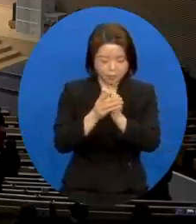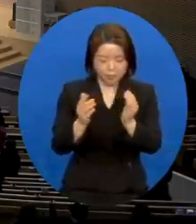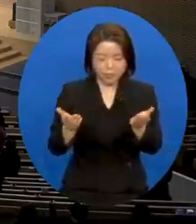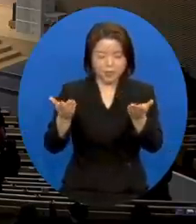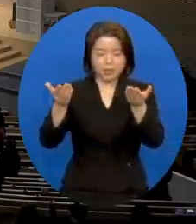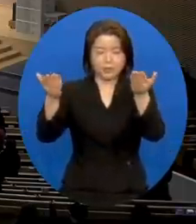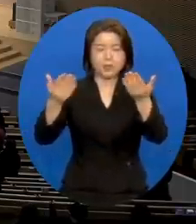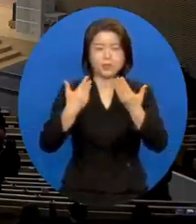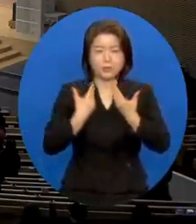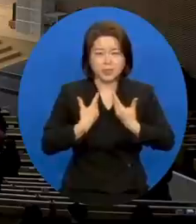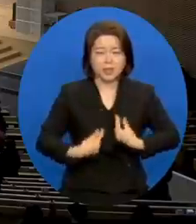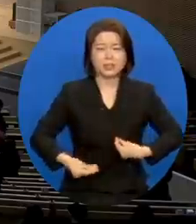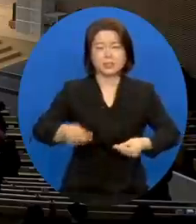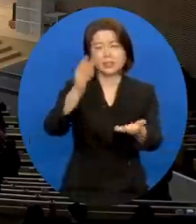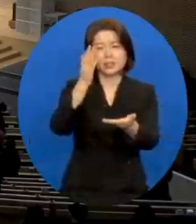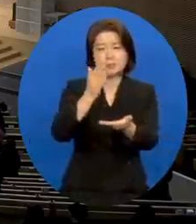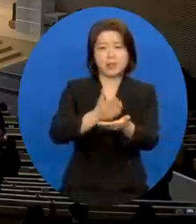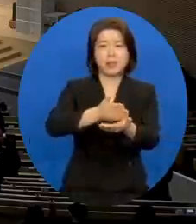오오오